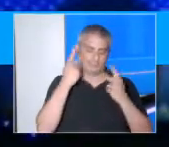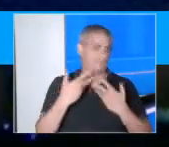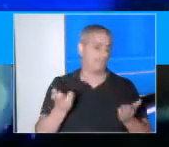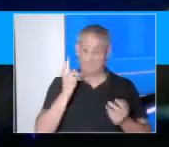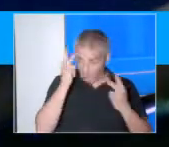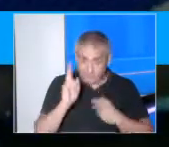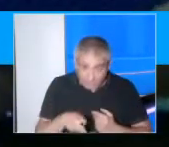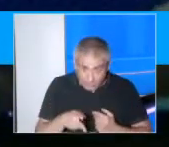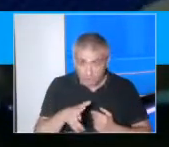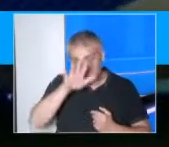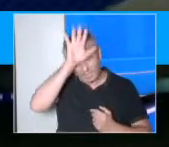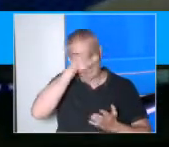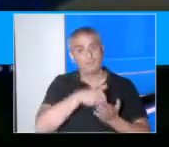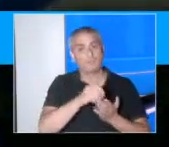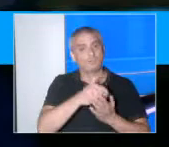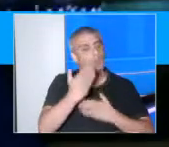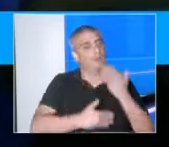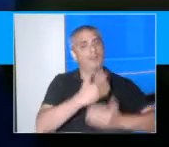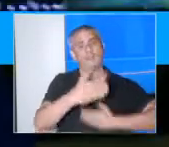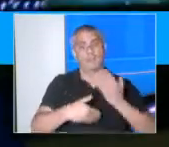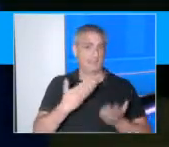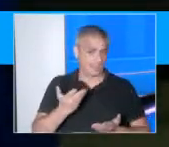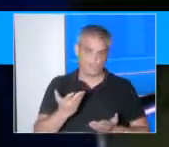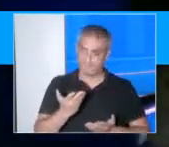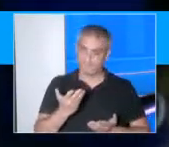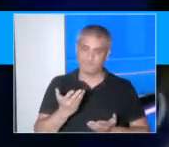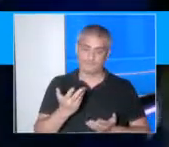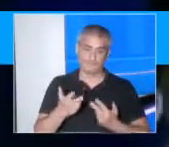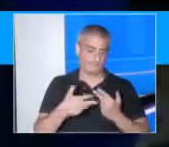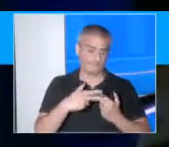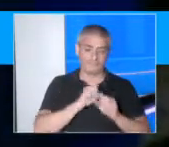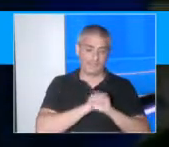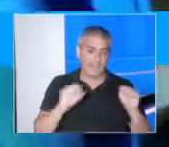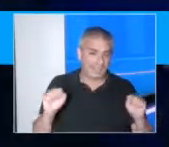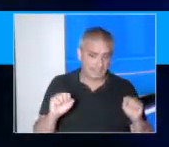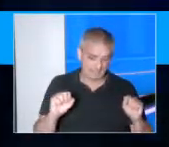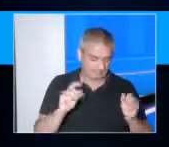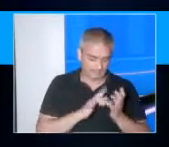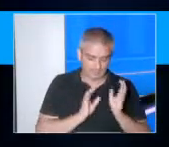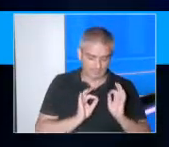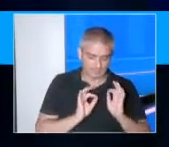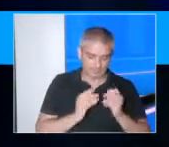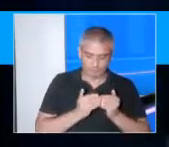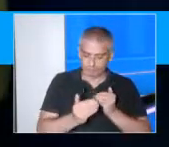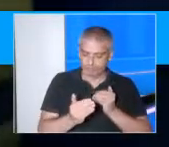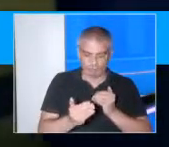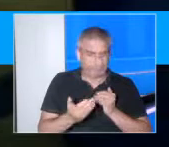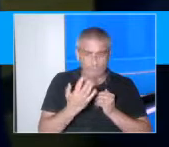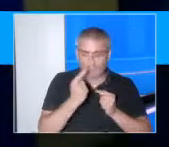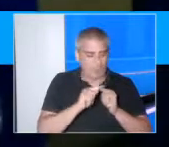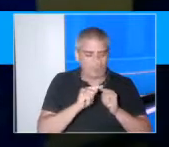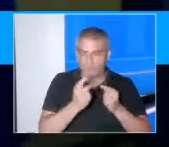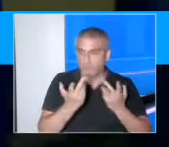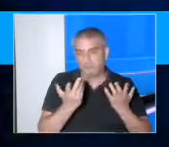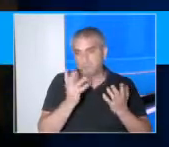אם יש הסכם, ואיראן ממשיכה להתקדם לקראת גרעין, נמצאת ממש במרחק של חודשים ספורים, אם לא